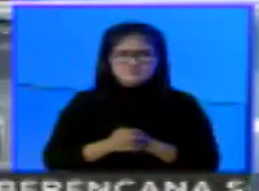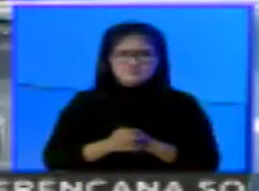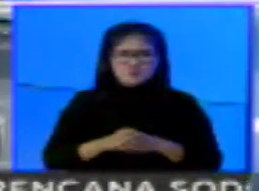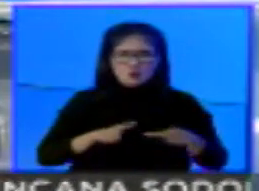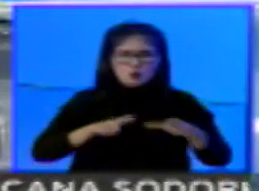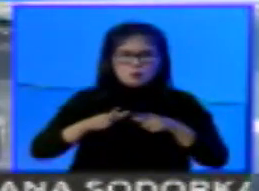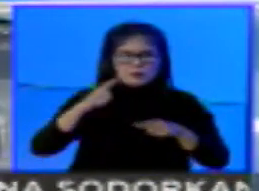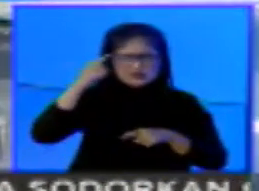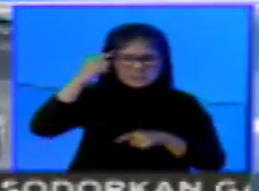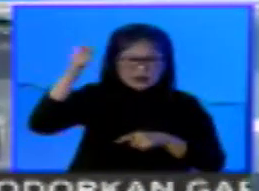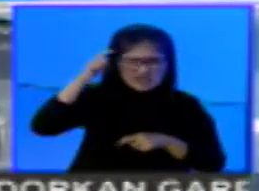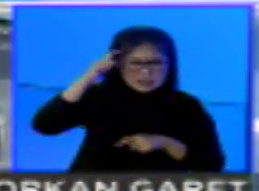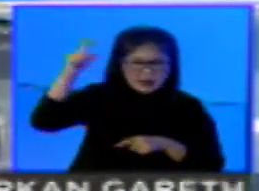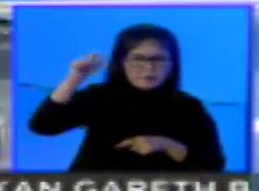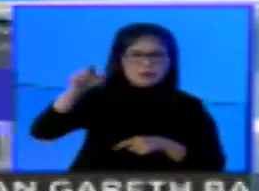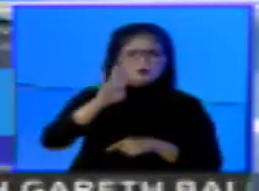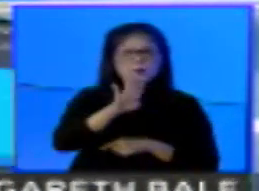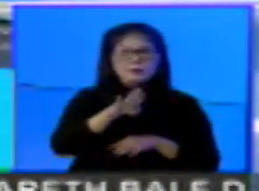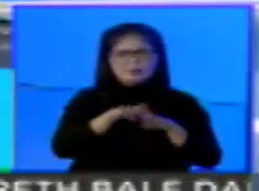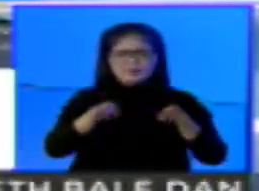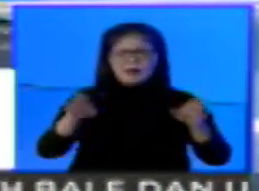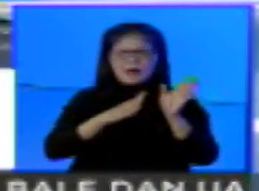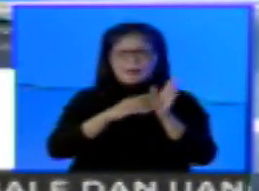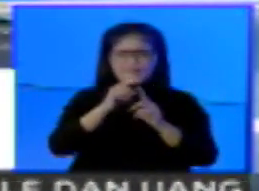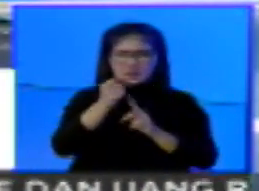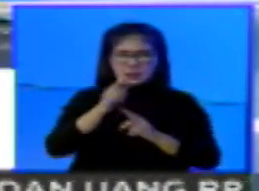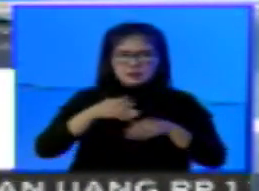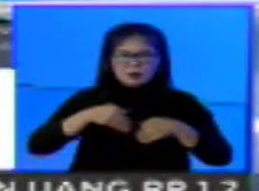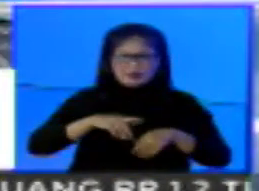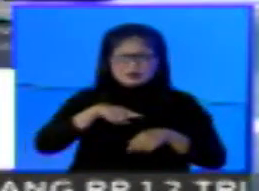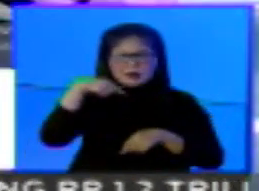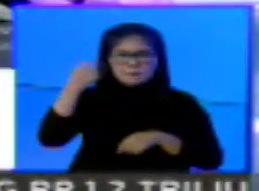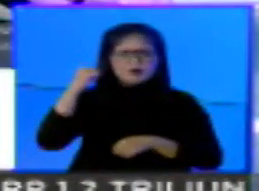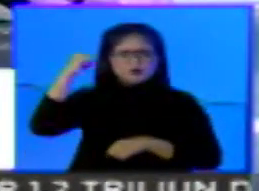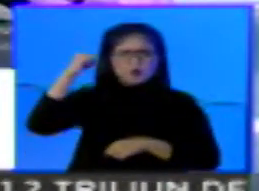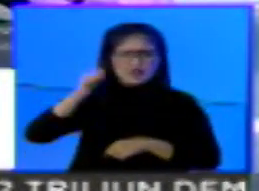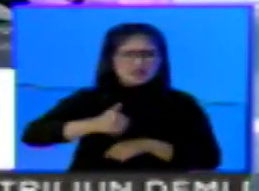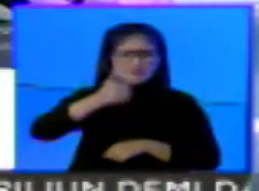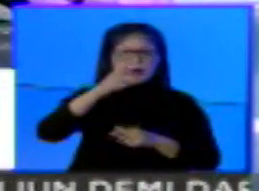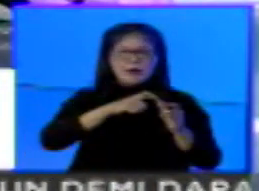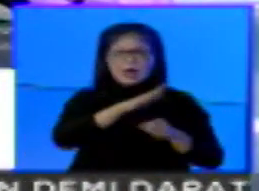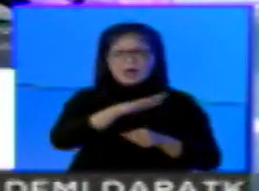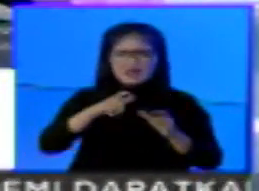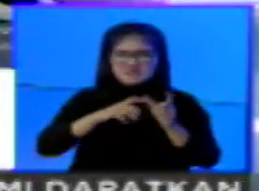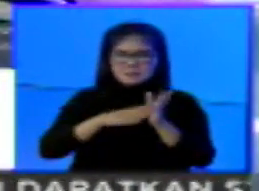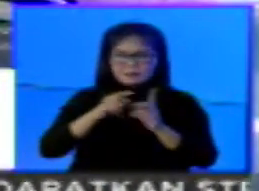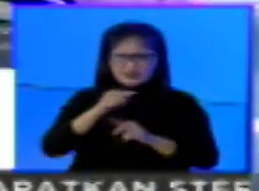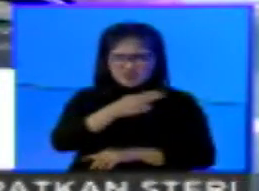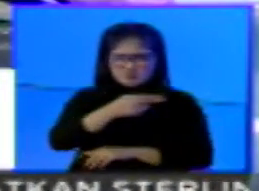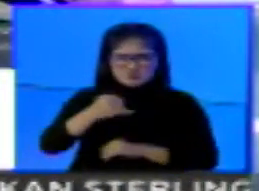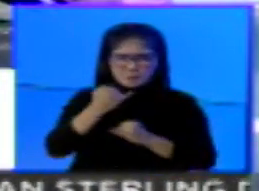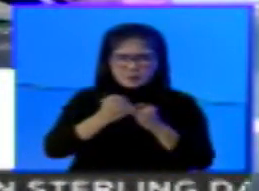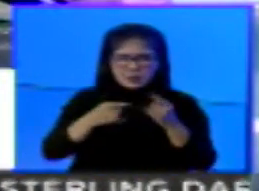Lomba Cerdas Cermat 4 Pilar MPR telah melahirkan juara terbaik di antara siswa SMA di Indonesia. Dengan berakhirnya Grand